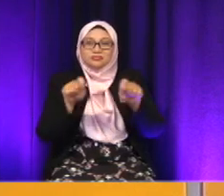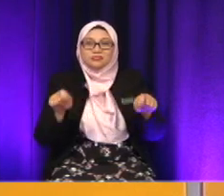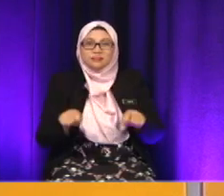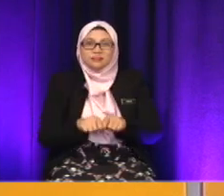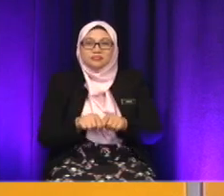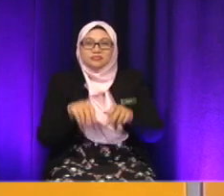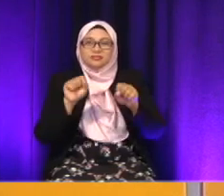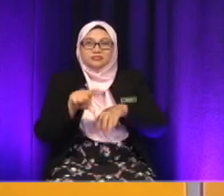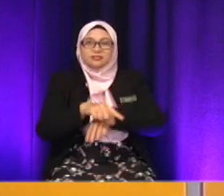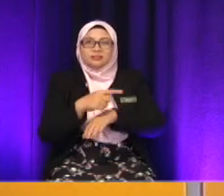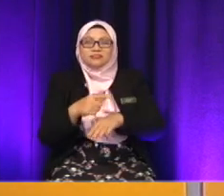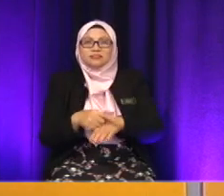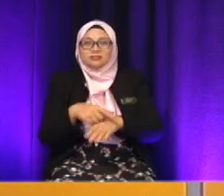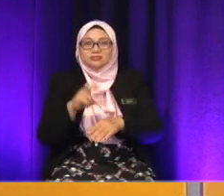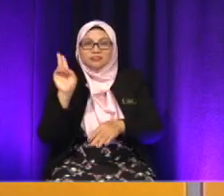diisi saja